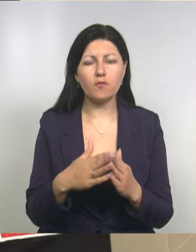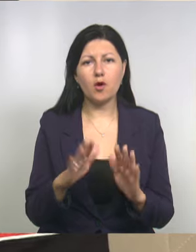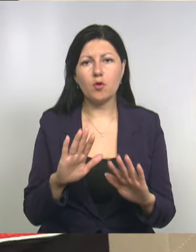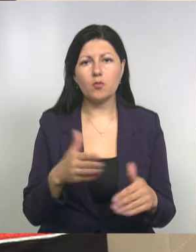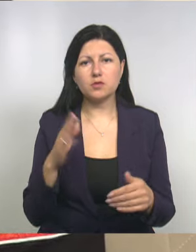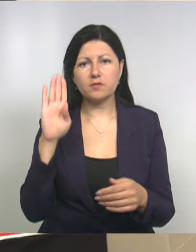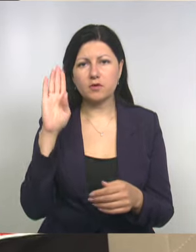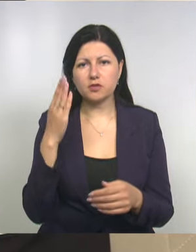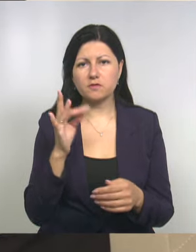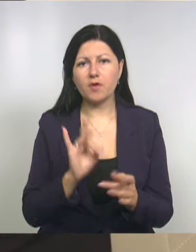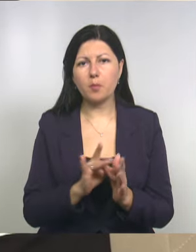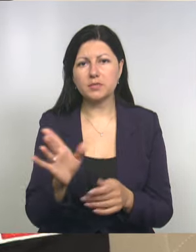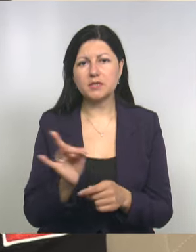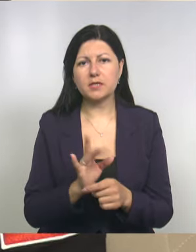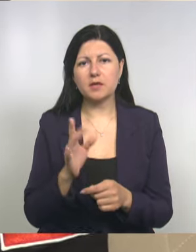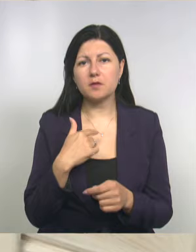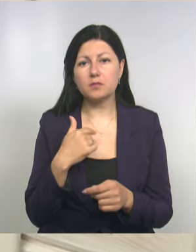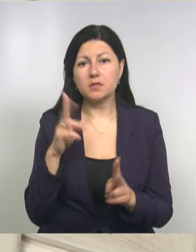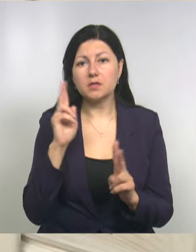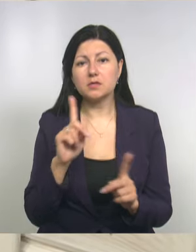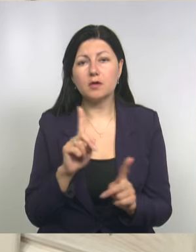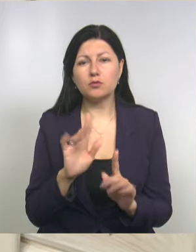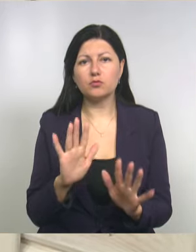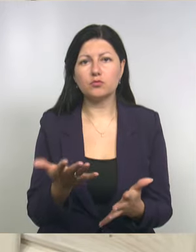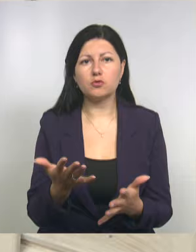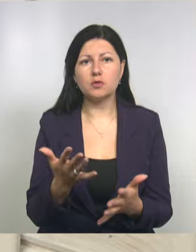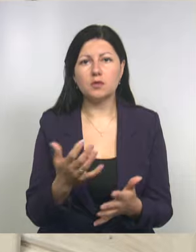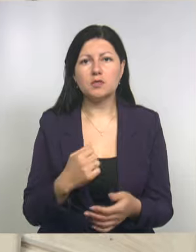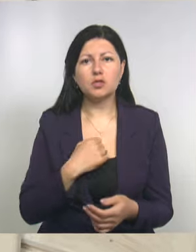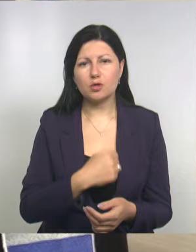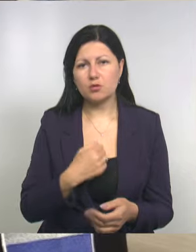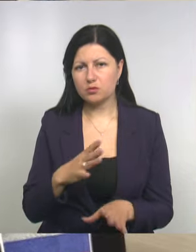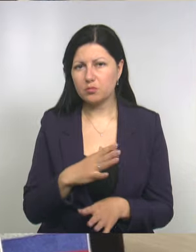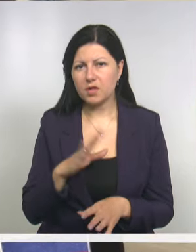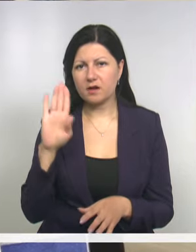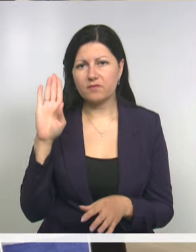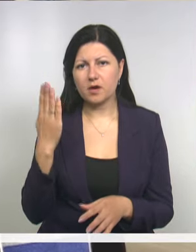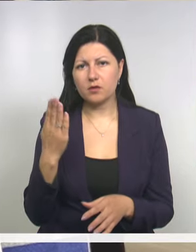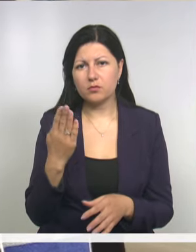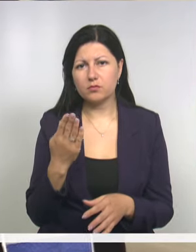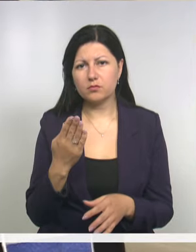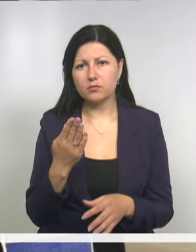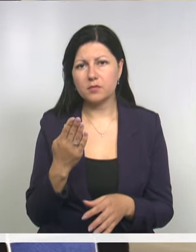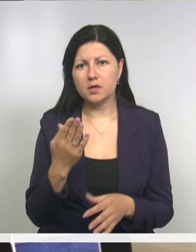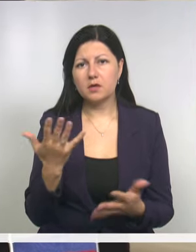обстрела. На тот момент мы не знали размера бедствия. Злость была к врагу, к нашему, который